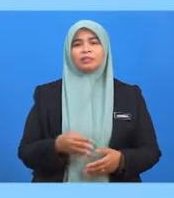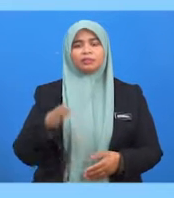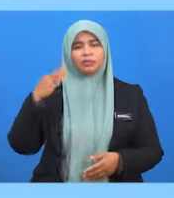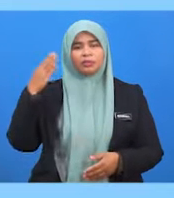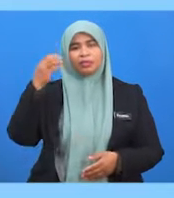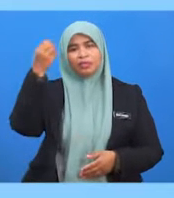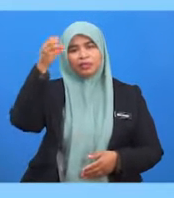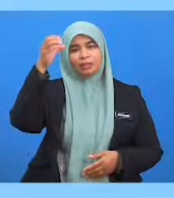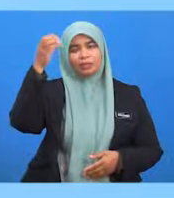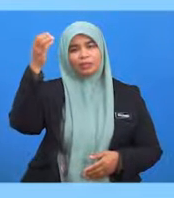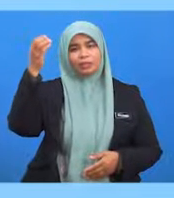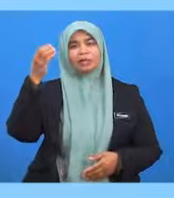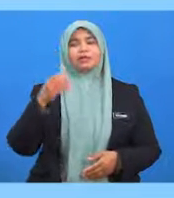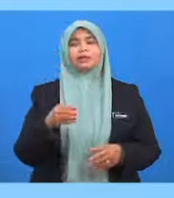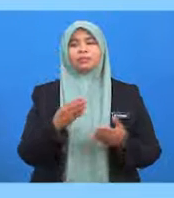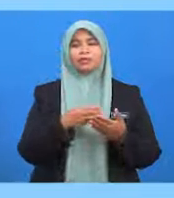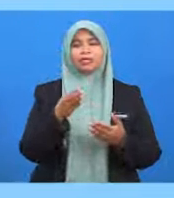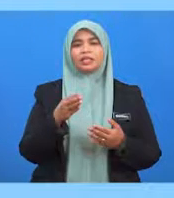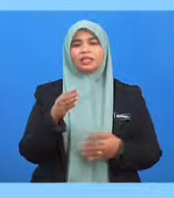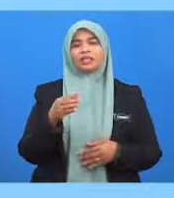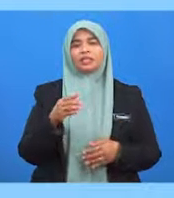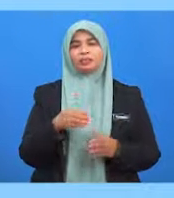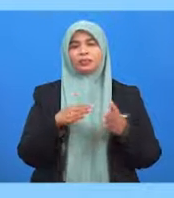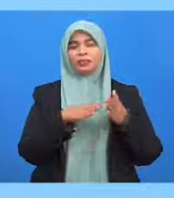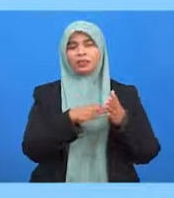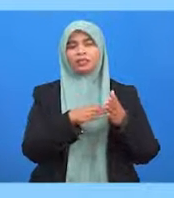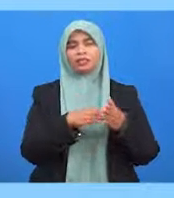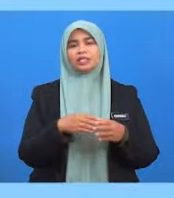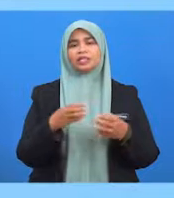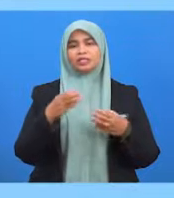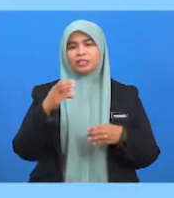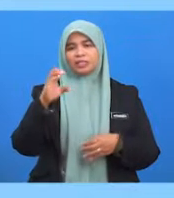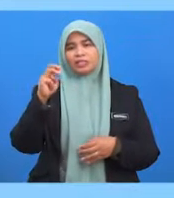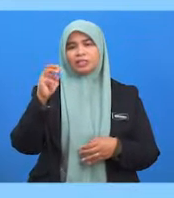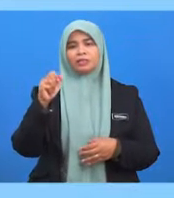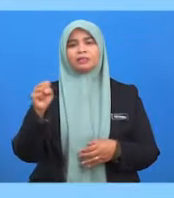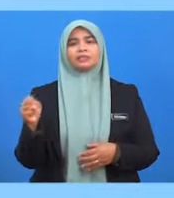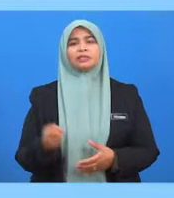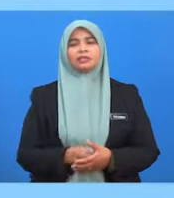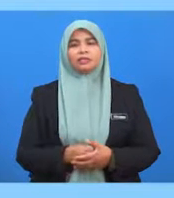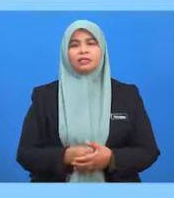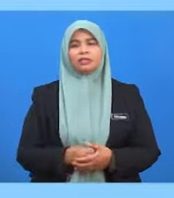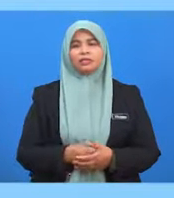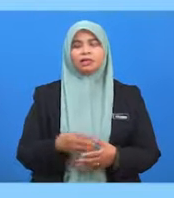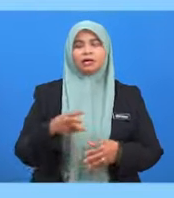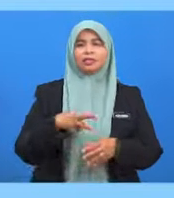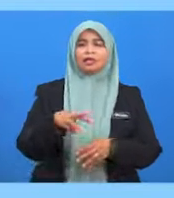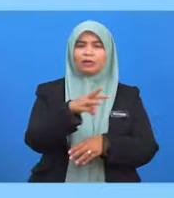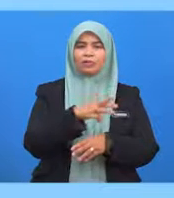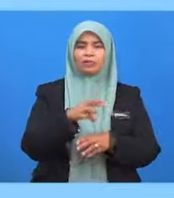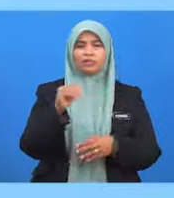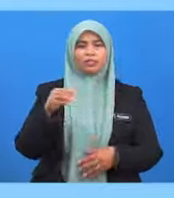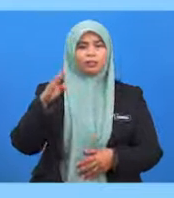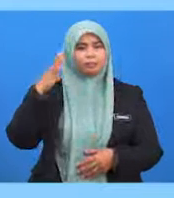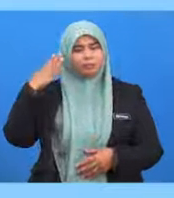Bunyi siren ambulans memberikan isyarat kecemasan. Persekitaran yang